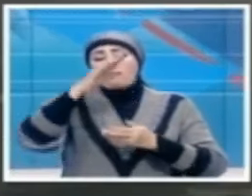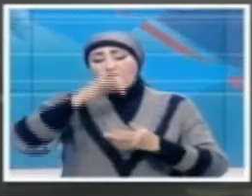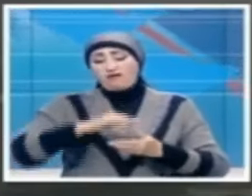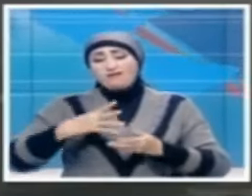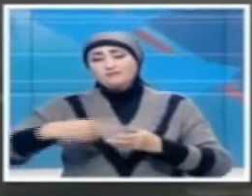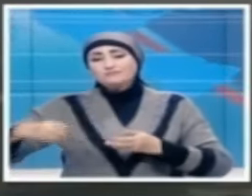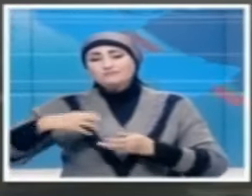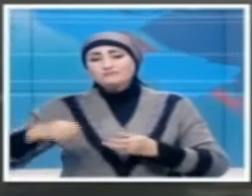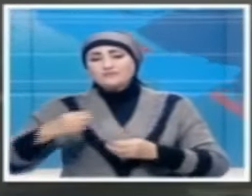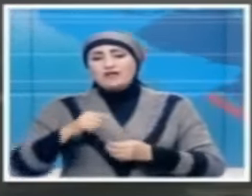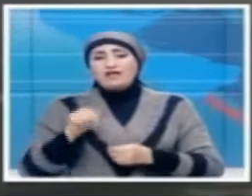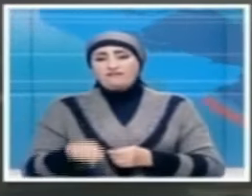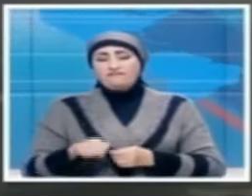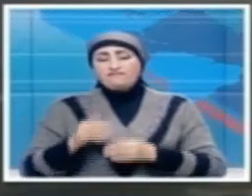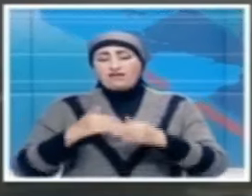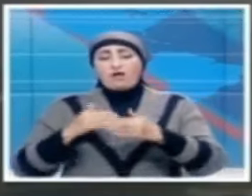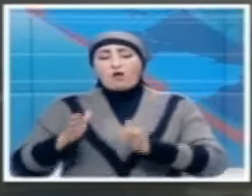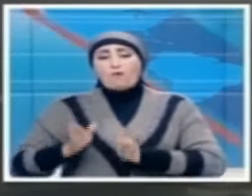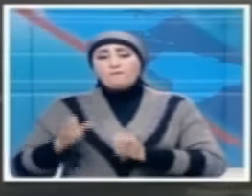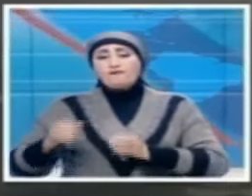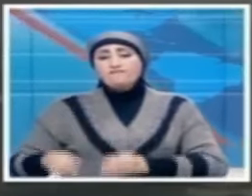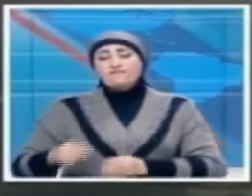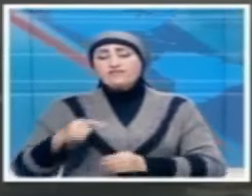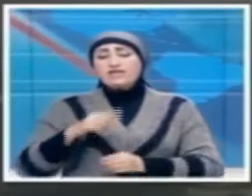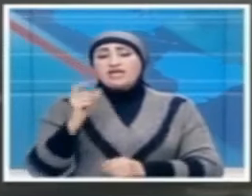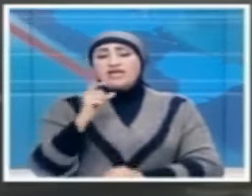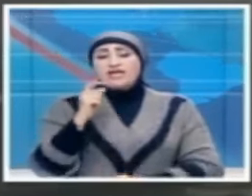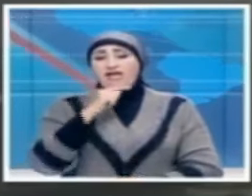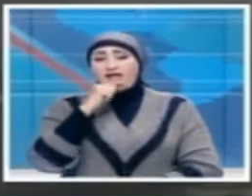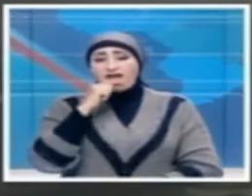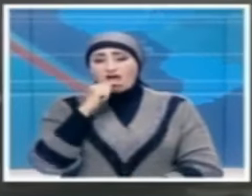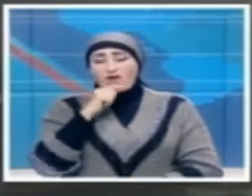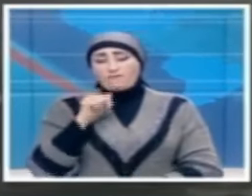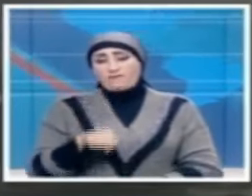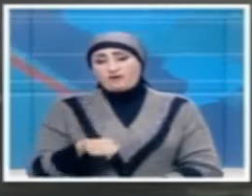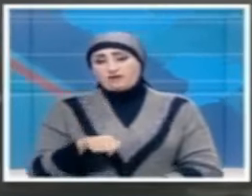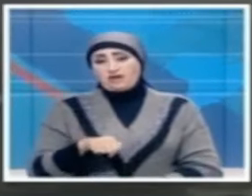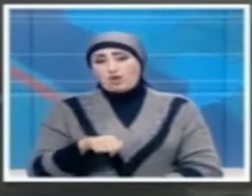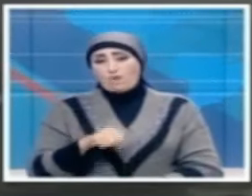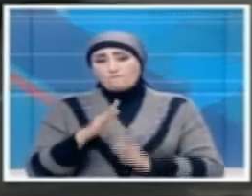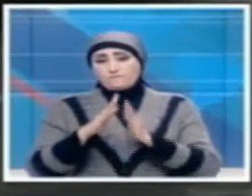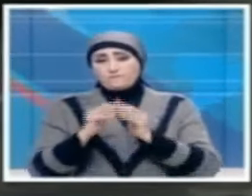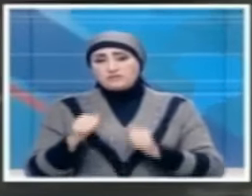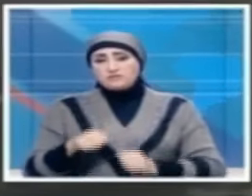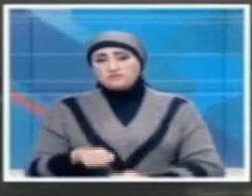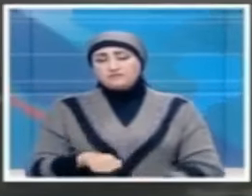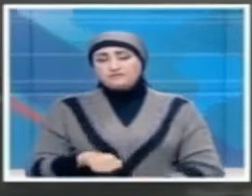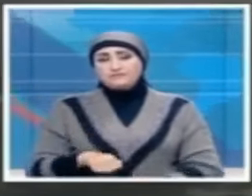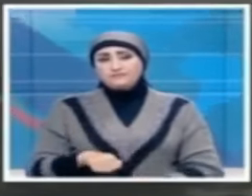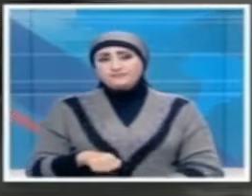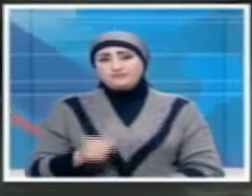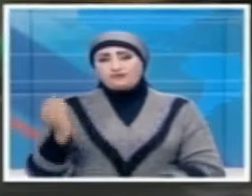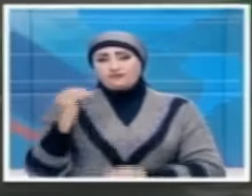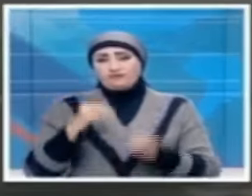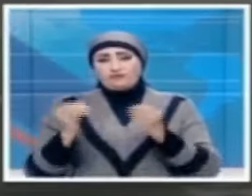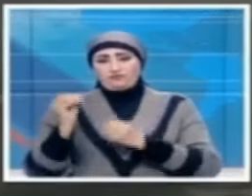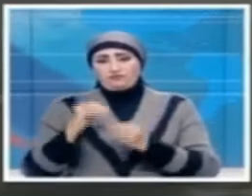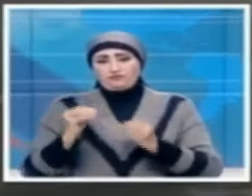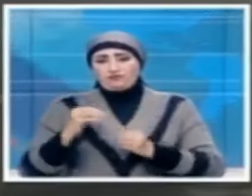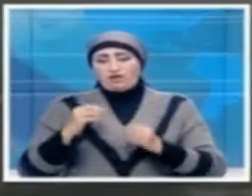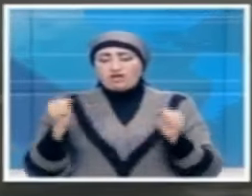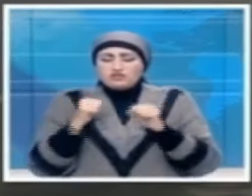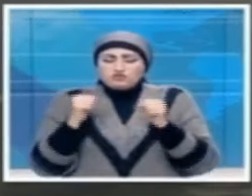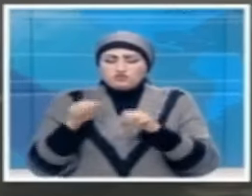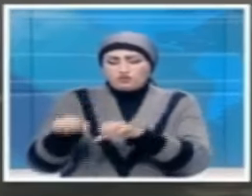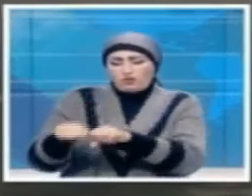المخصصة لها والتابعة للهلال الأحمر المصري بمدينة العريش، وكان على متنها عدة أطنان من البطاطين